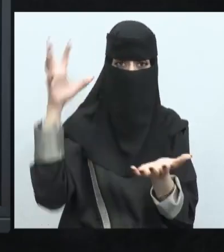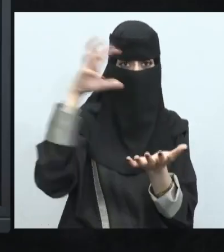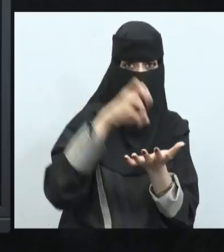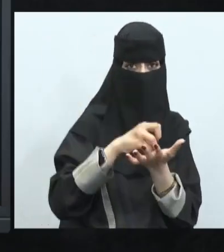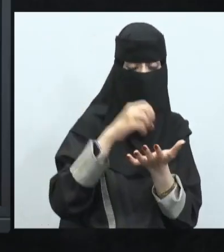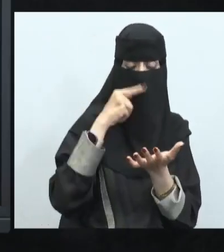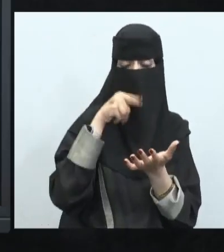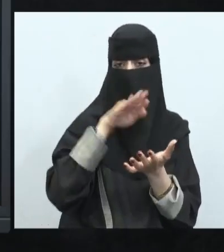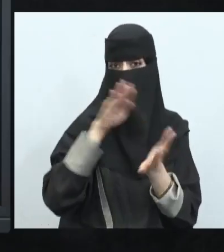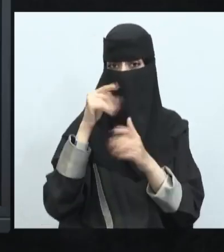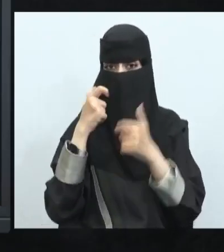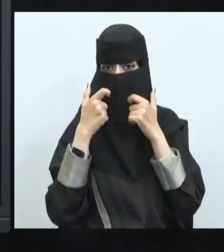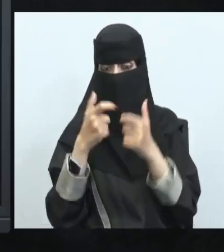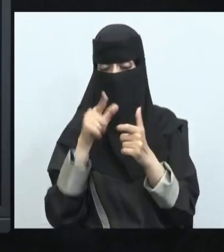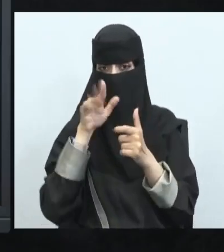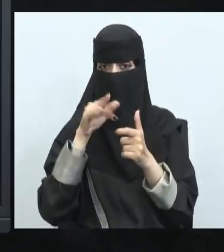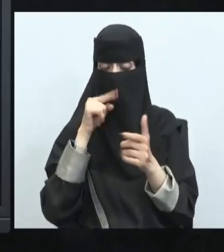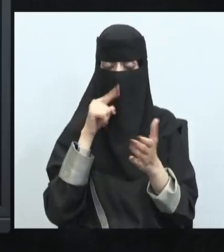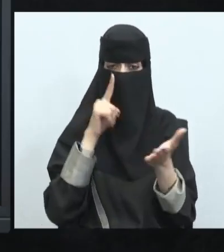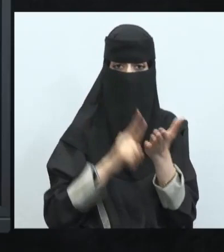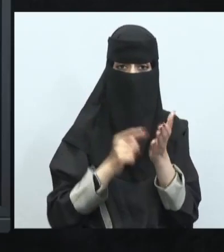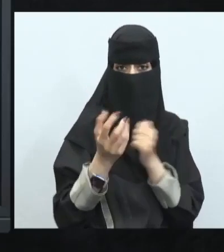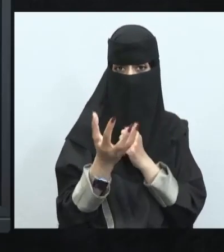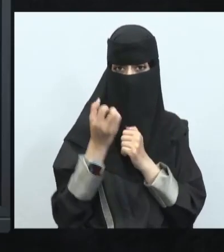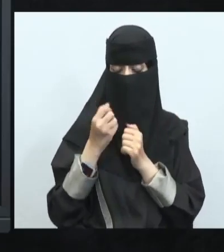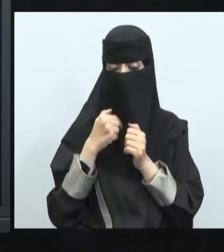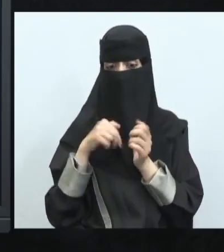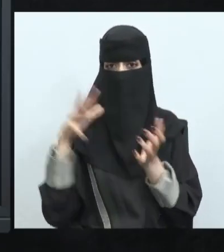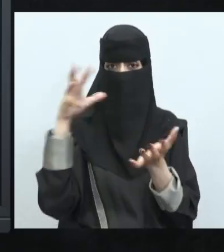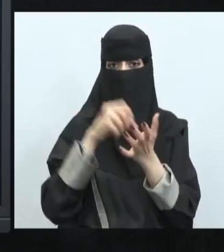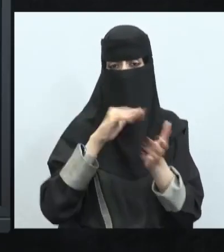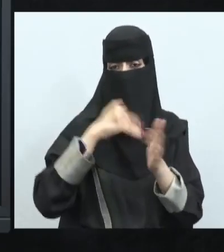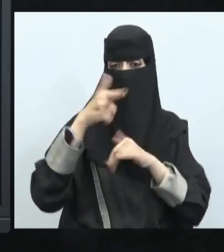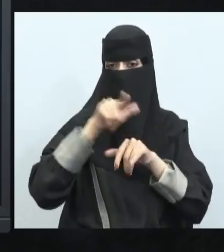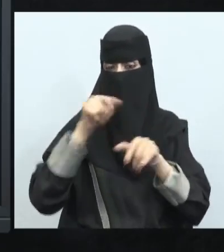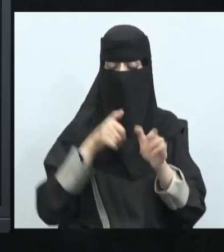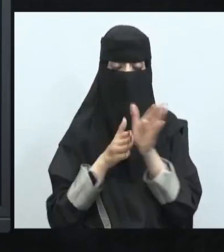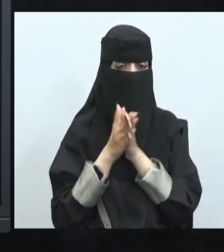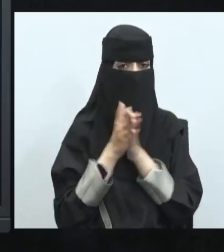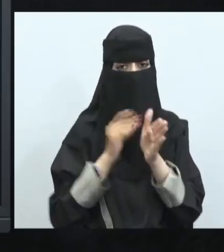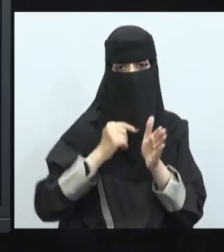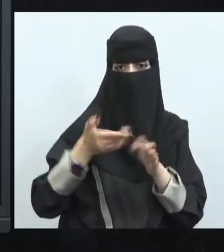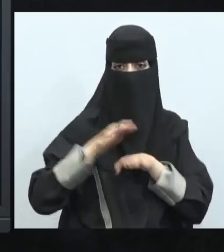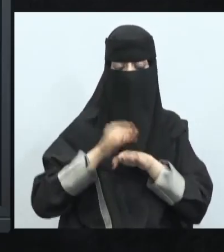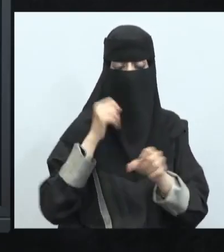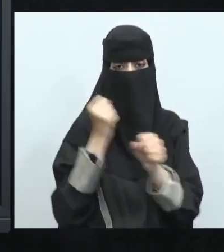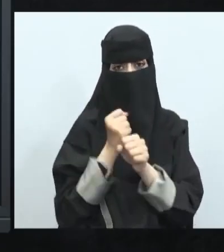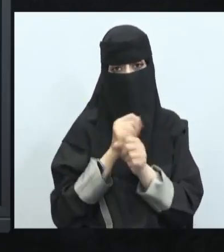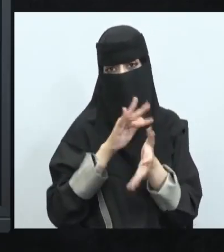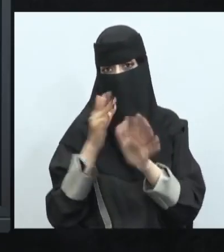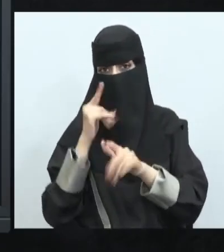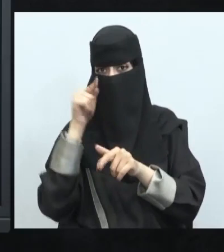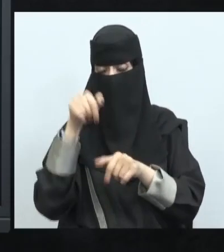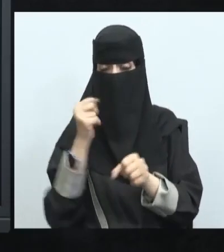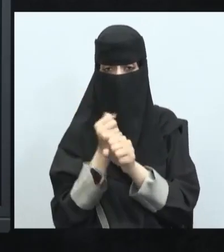وبالتالي هو يرى انه سيتم اخذ هذا المنصب منه وبالتالي لن يكون محفز على العمل او قد يرى ان هذا